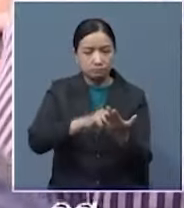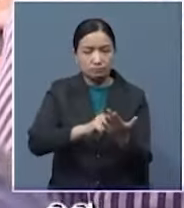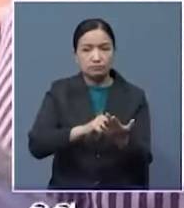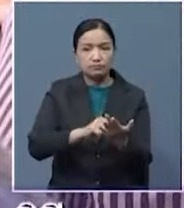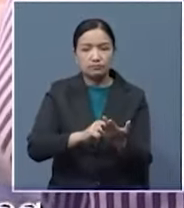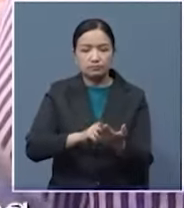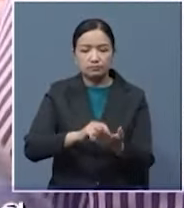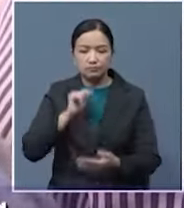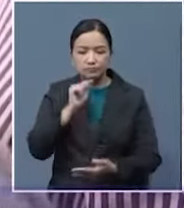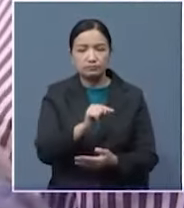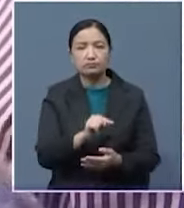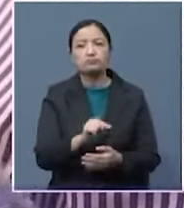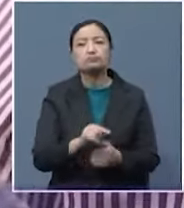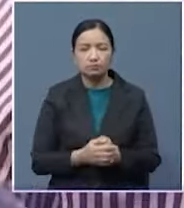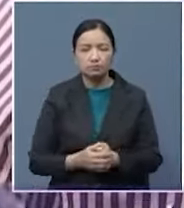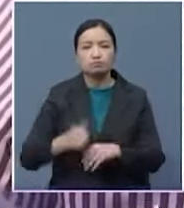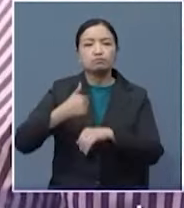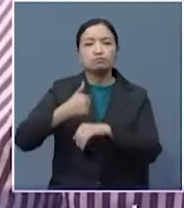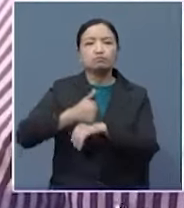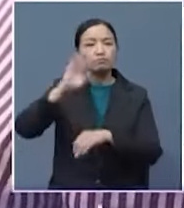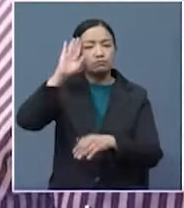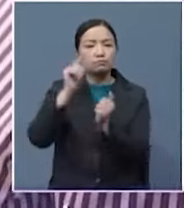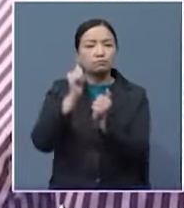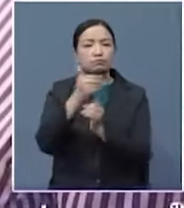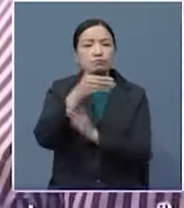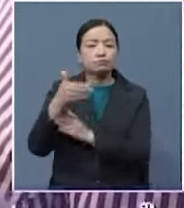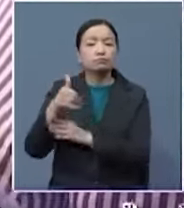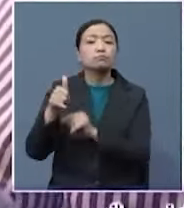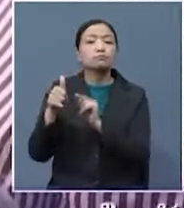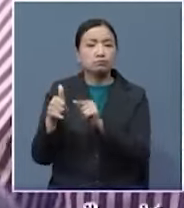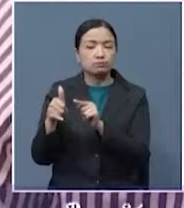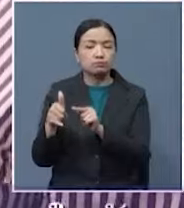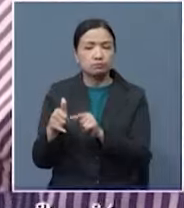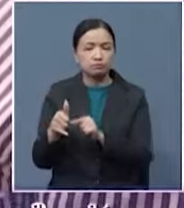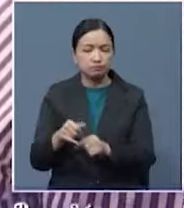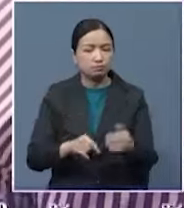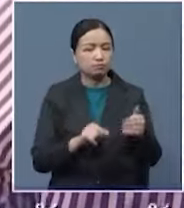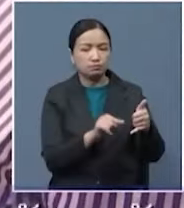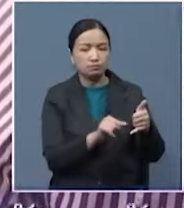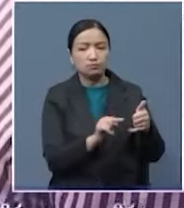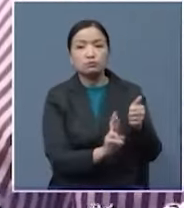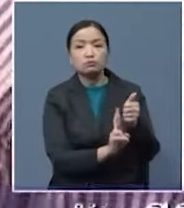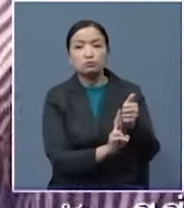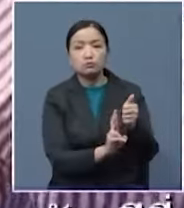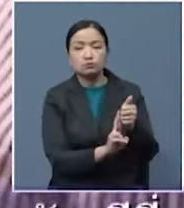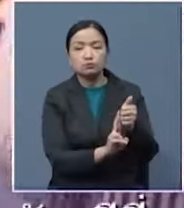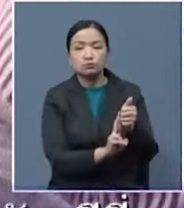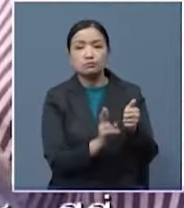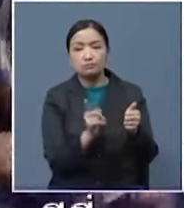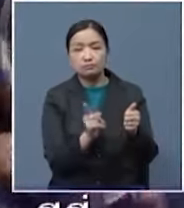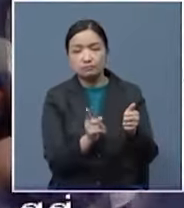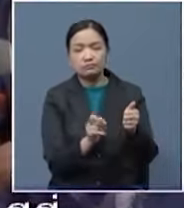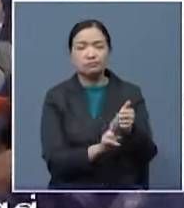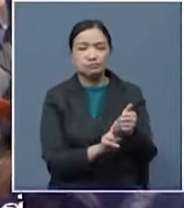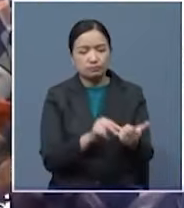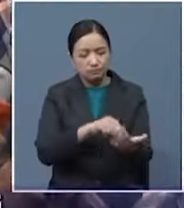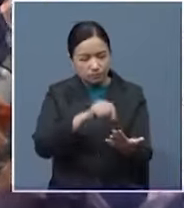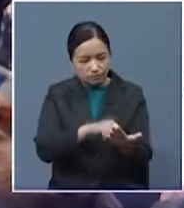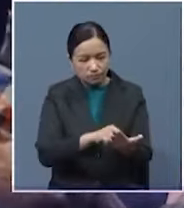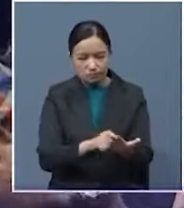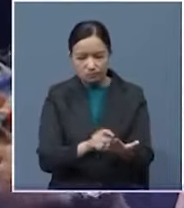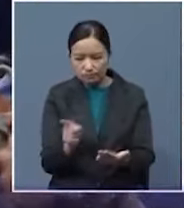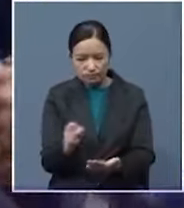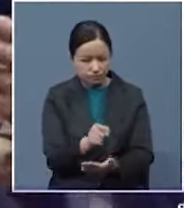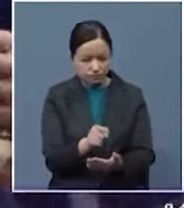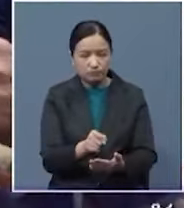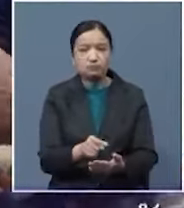ให้พลตำรวจเอกต่อศักดิ์สุขวิมลผู้บัญชาการตำรวจแห่งชาติและพลตำรวจเอกสุรเชษฐหักพานรองผู้บัญชาการตำรวจแห่งชาติไป